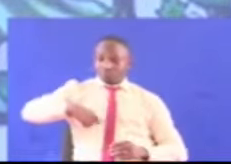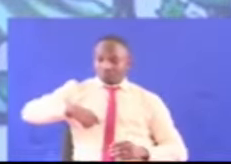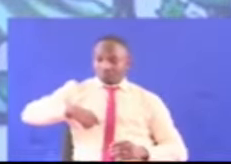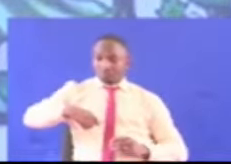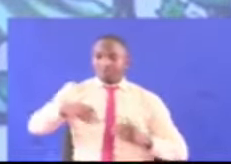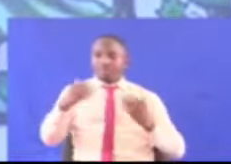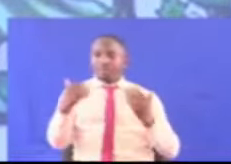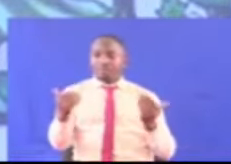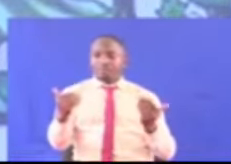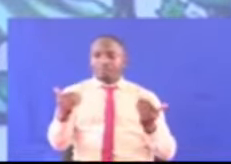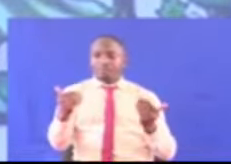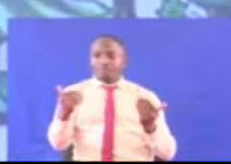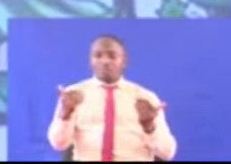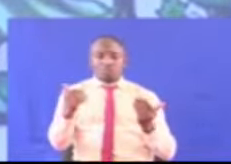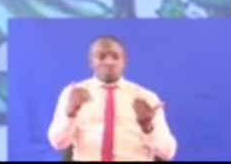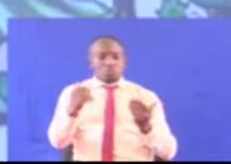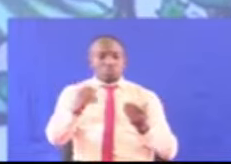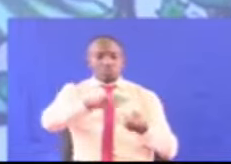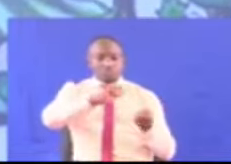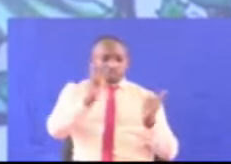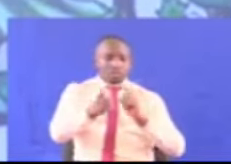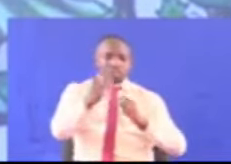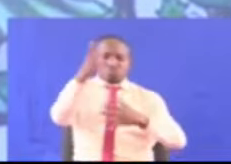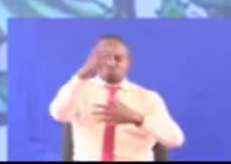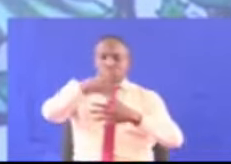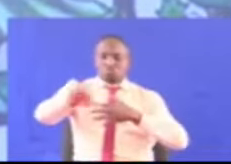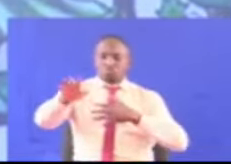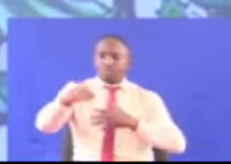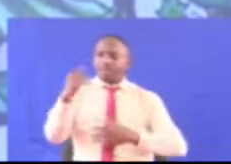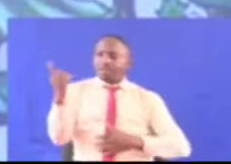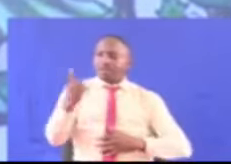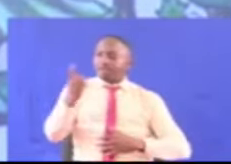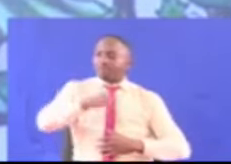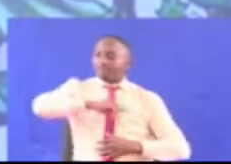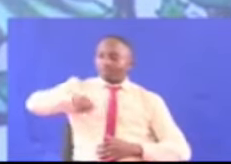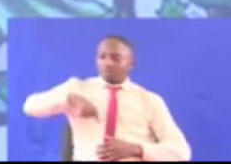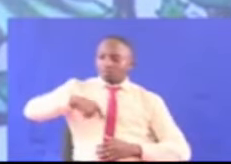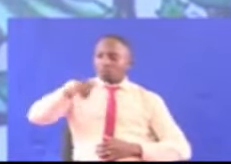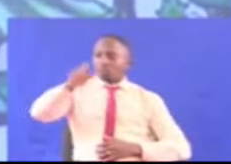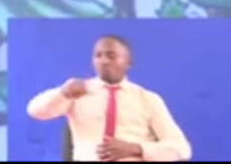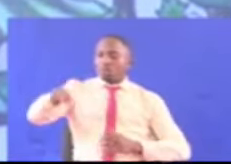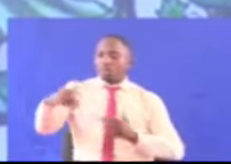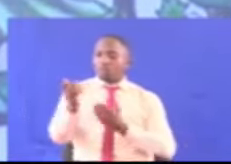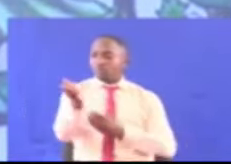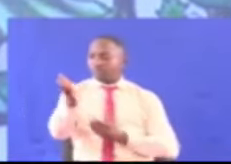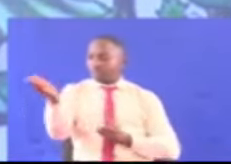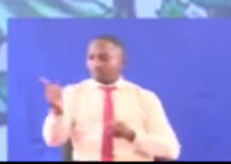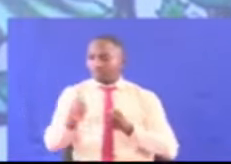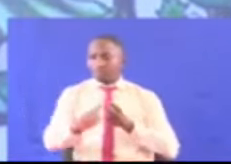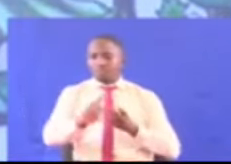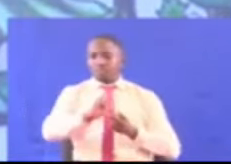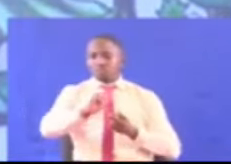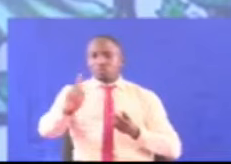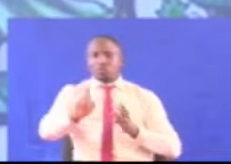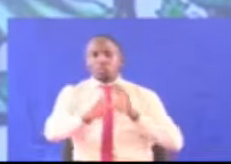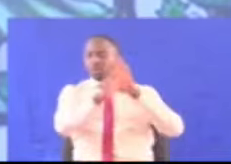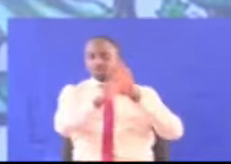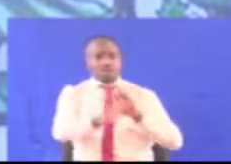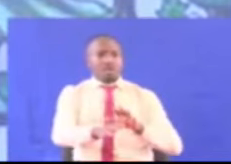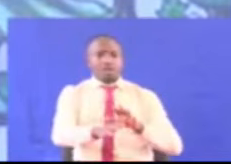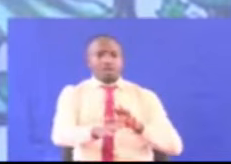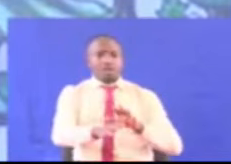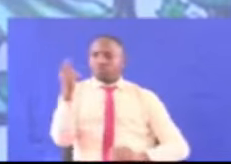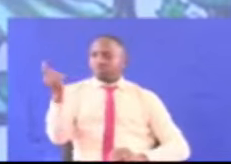mahali ya kuliuza taifa letu kwa watu wengine. Tusifike mahali pa